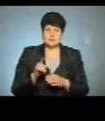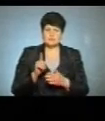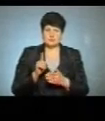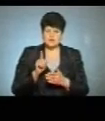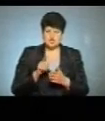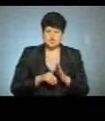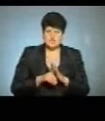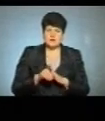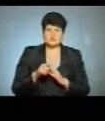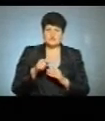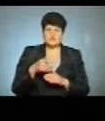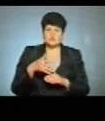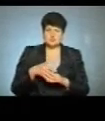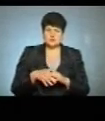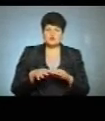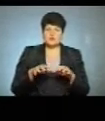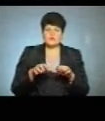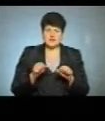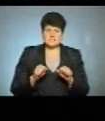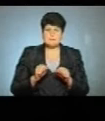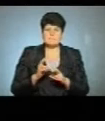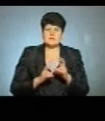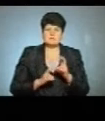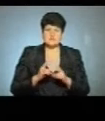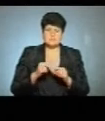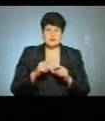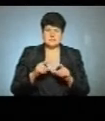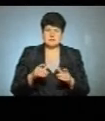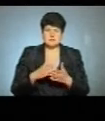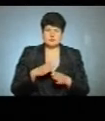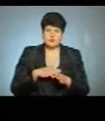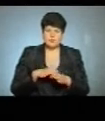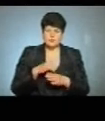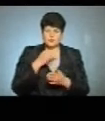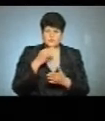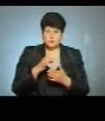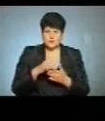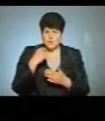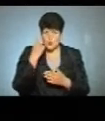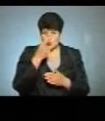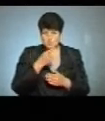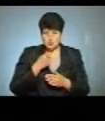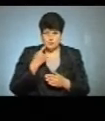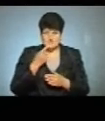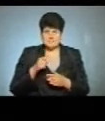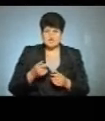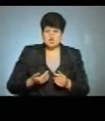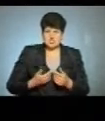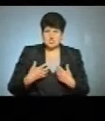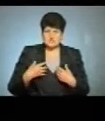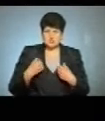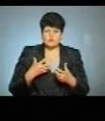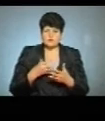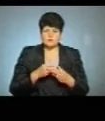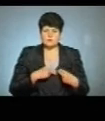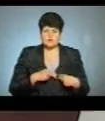але не розуміють, що власники цих підприємств, магазинів несуть повну відповідальність особисту за життя і здоров'я своїх